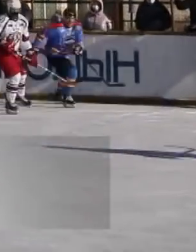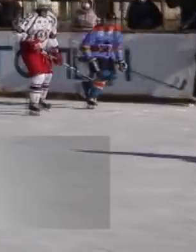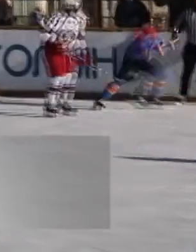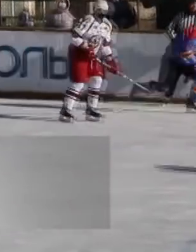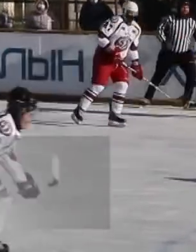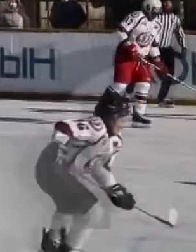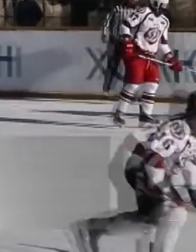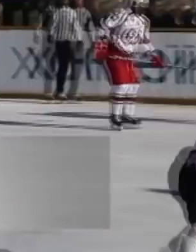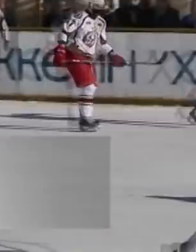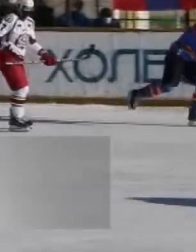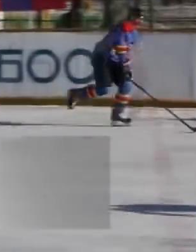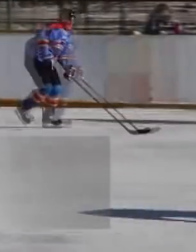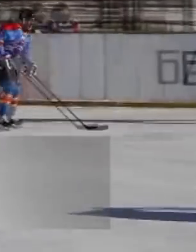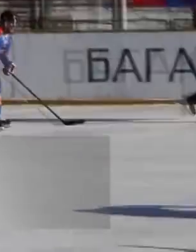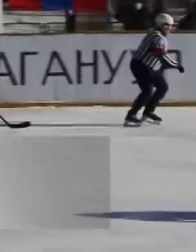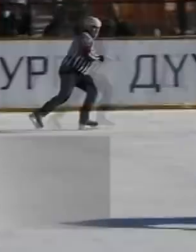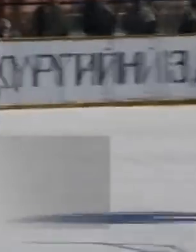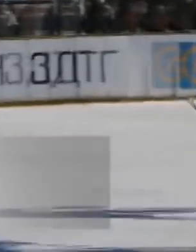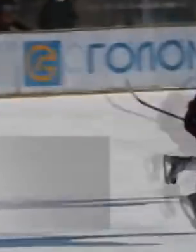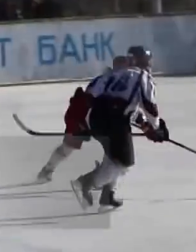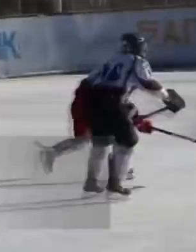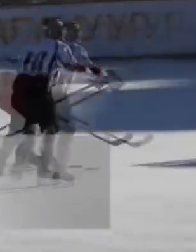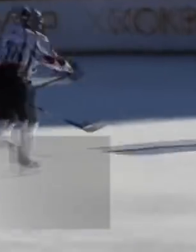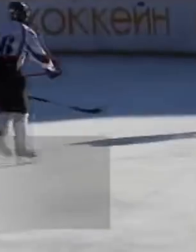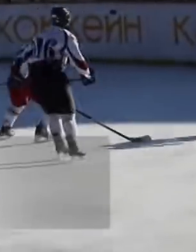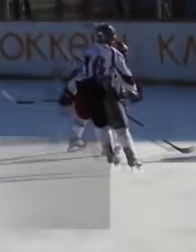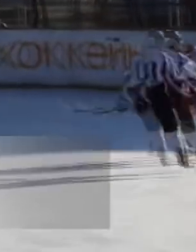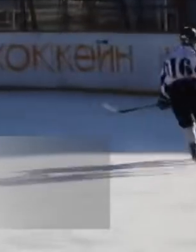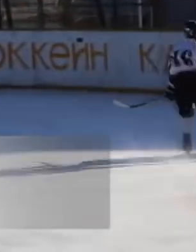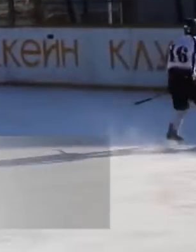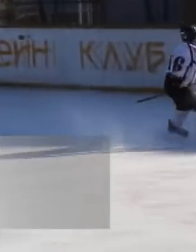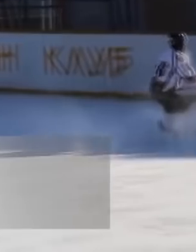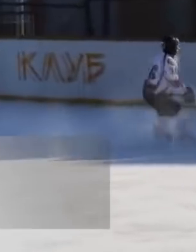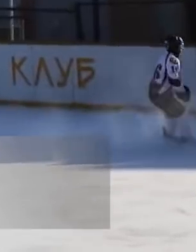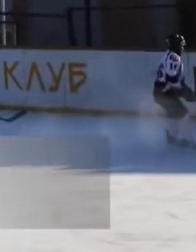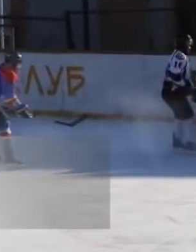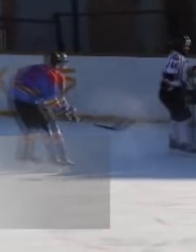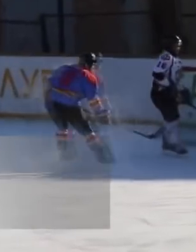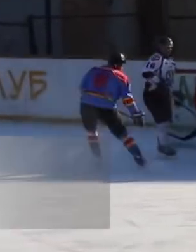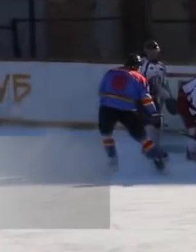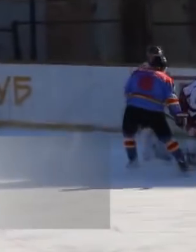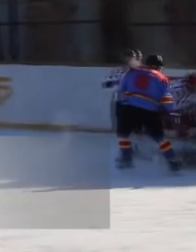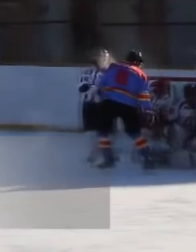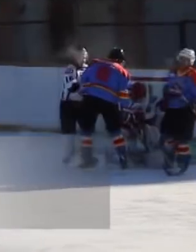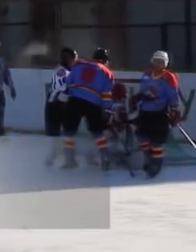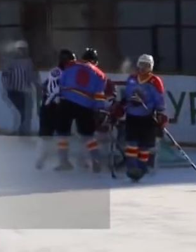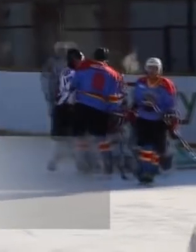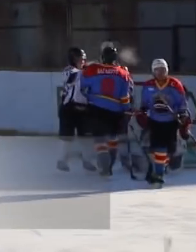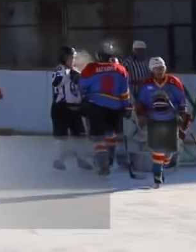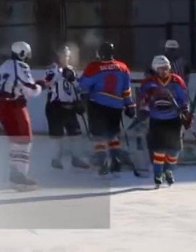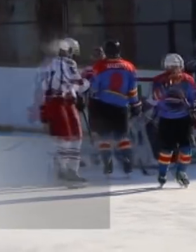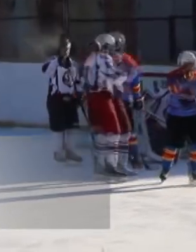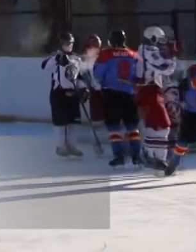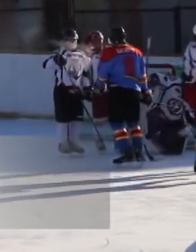мөчөд оруулж хоккей спортод хайртай Багнуур дүүргийн хөгжөөн дэмжигчдэд томохон бэлэг өрсөн юм а. Энэ жилийн лигийн аврал шалруулах тэмцээнд оролцож байгаа 6